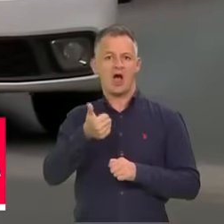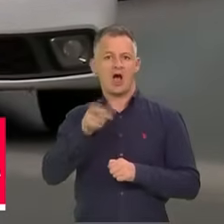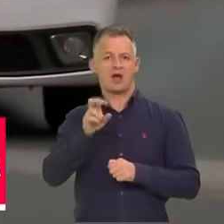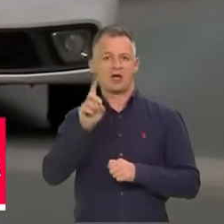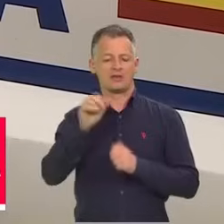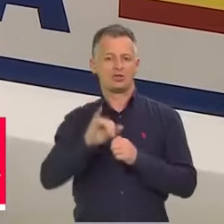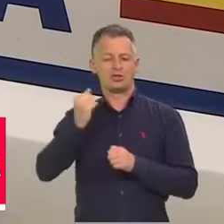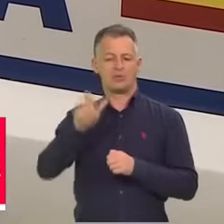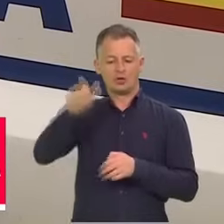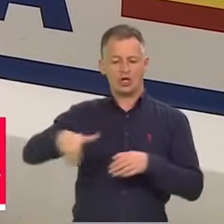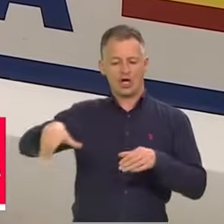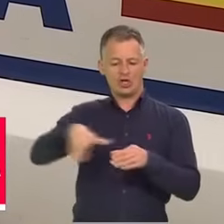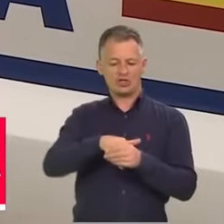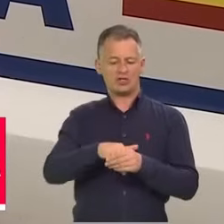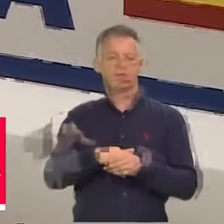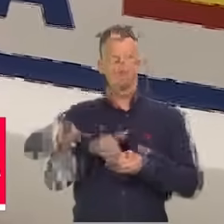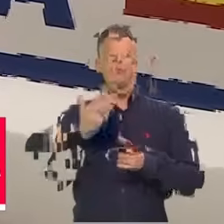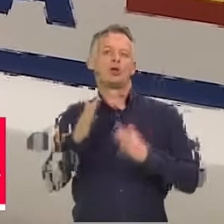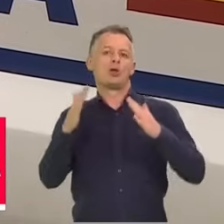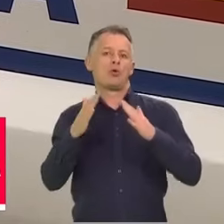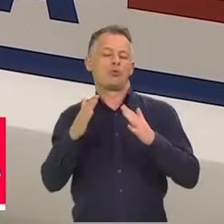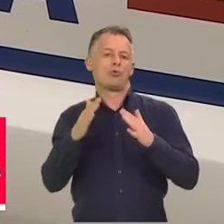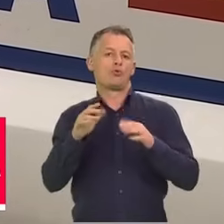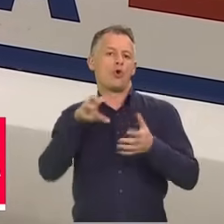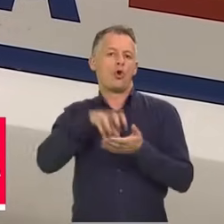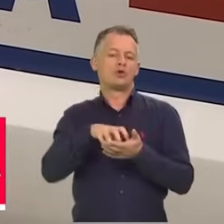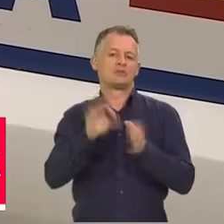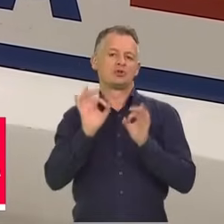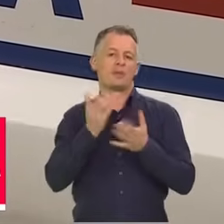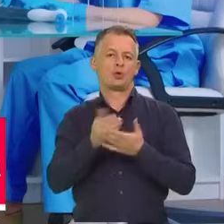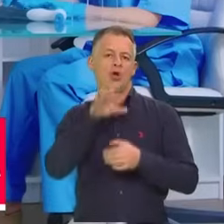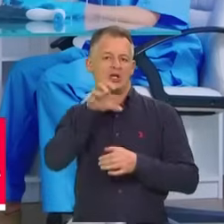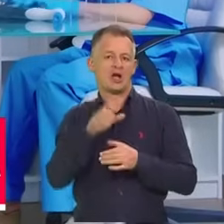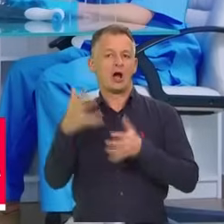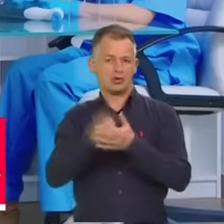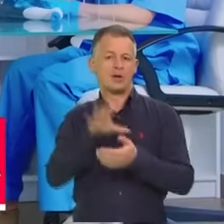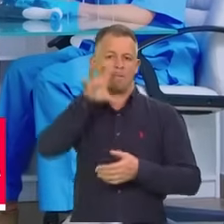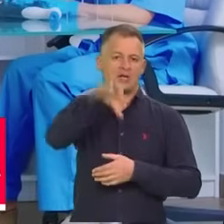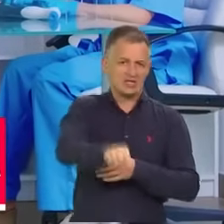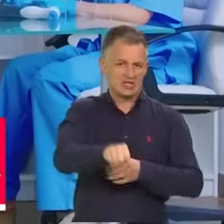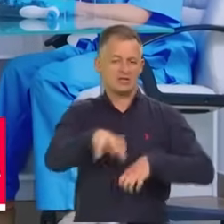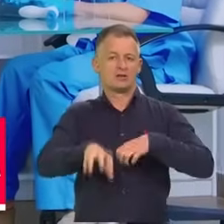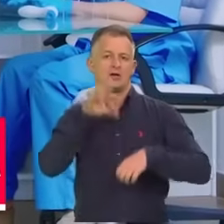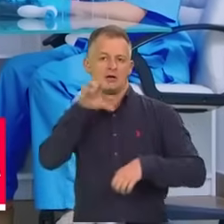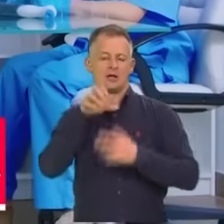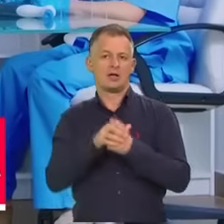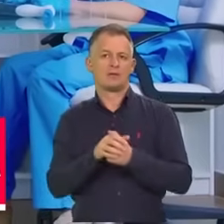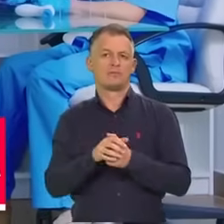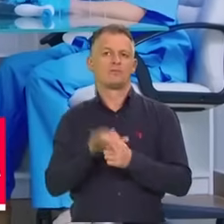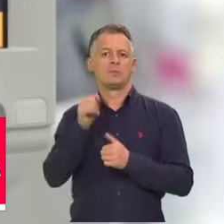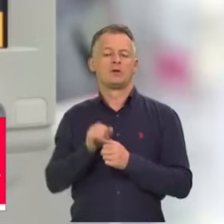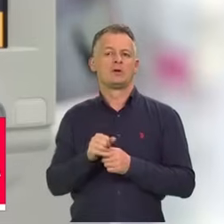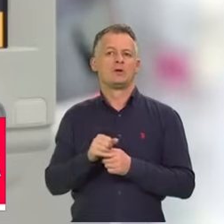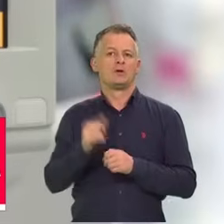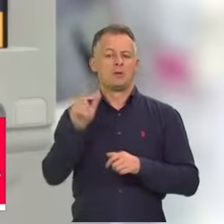dar și angajații unui adăpost pentru câini. Aceștia din urmă au reușit să prindă animalul. victimele câinelui agresiv sunt